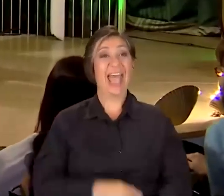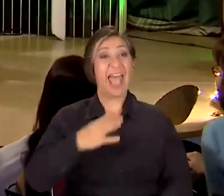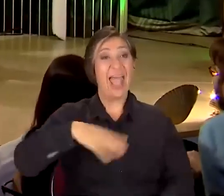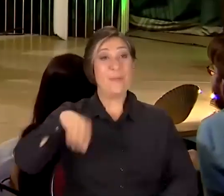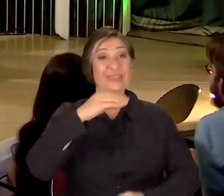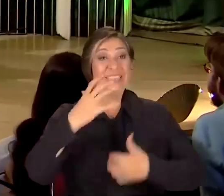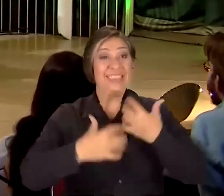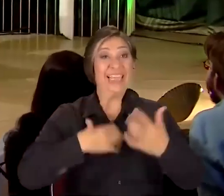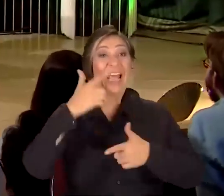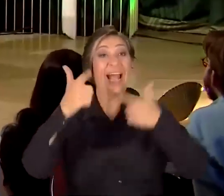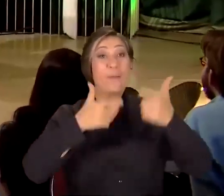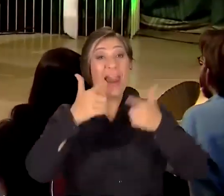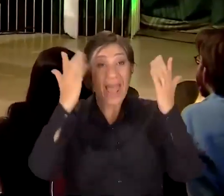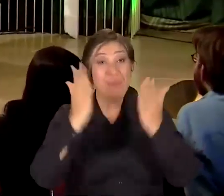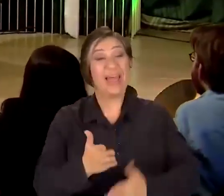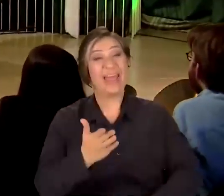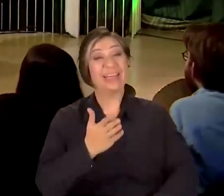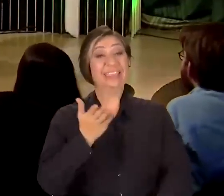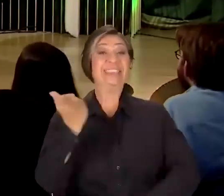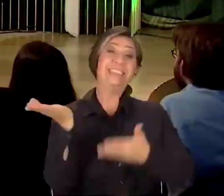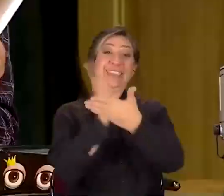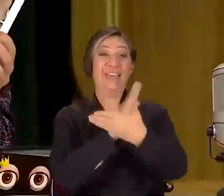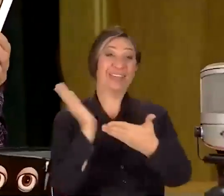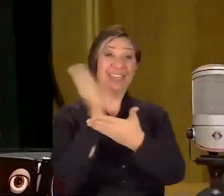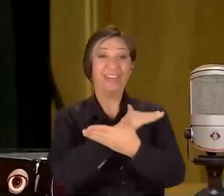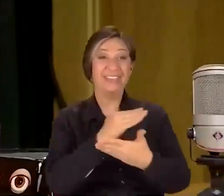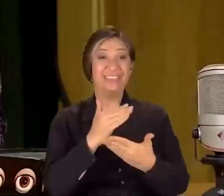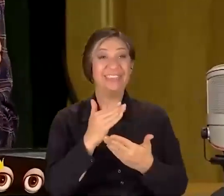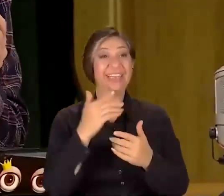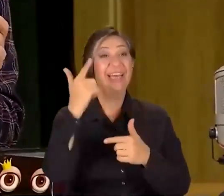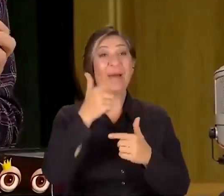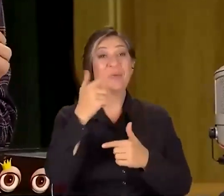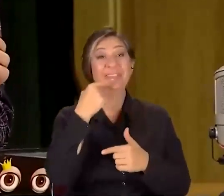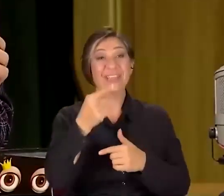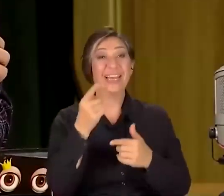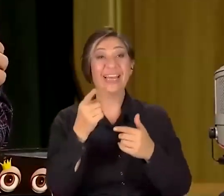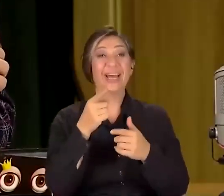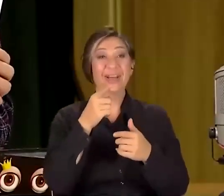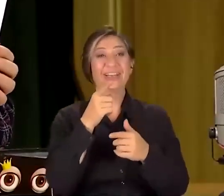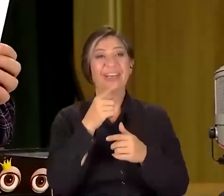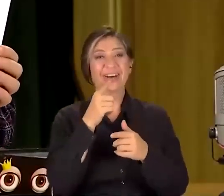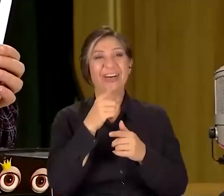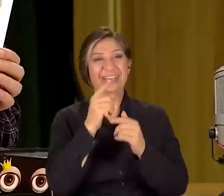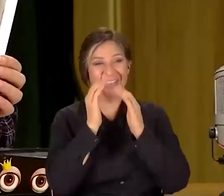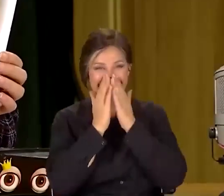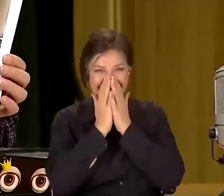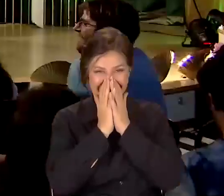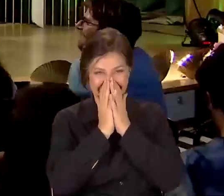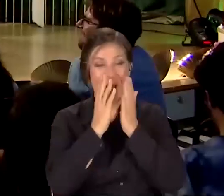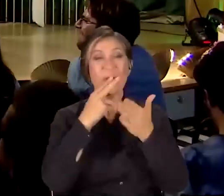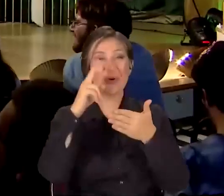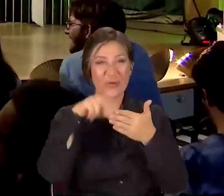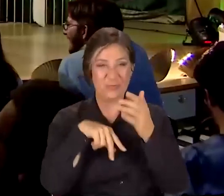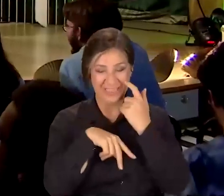Hepiniz azdınız. Kameramanlar da azdı. Sayfayı çevir. Kameramana sorarsan bu sayfayı